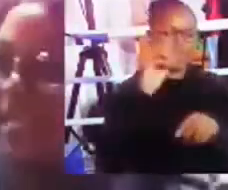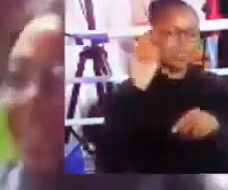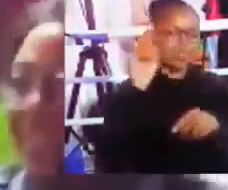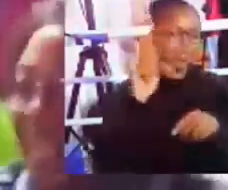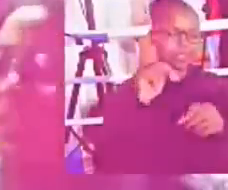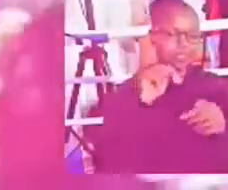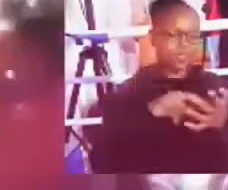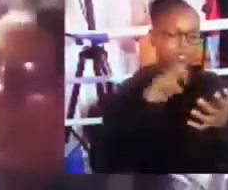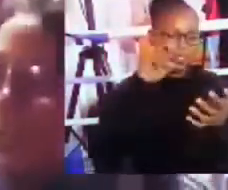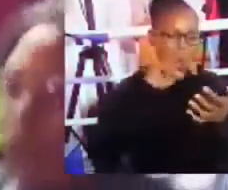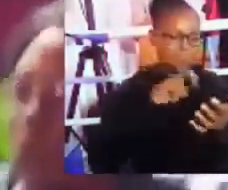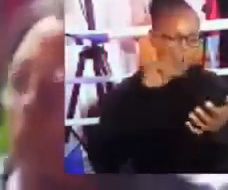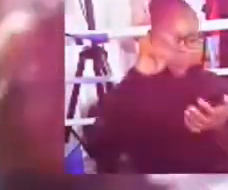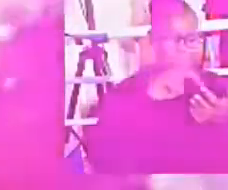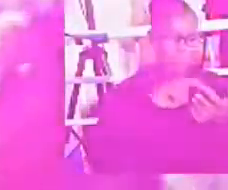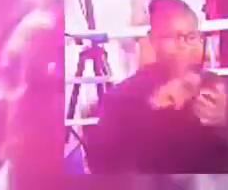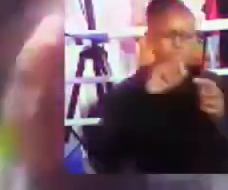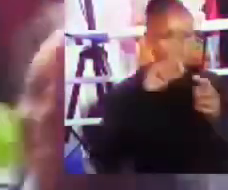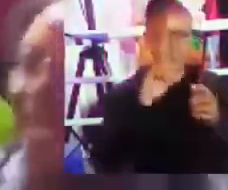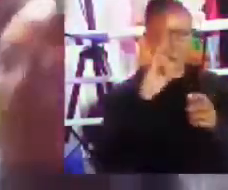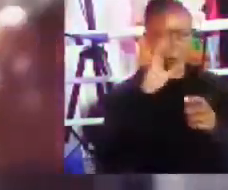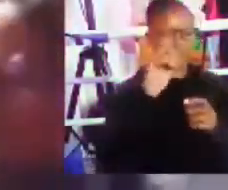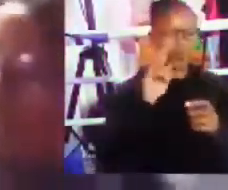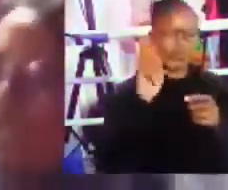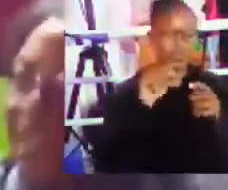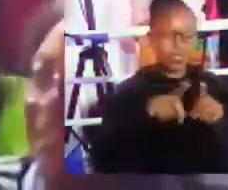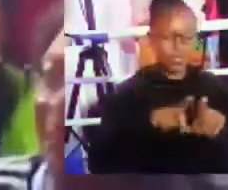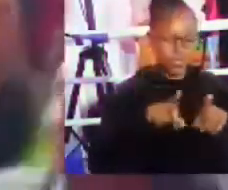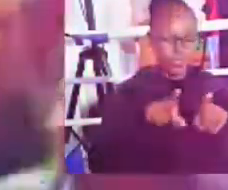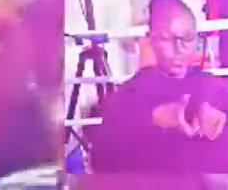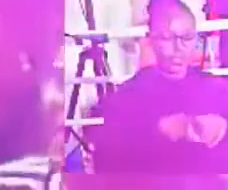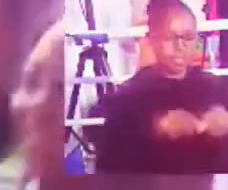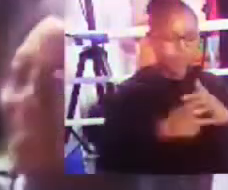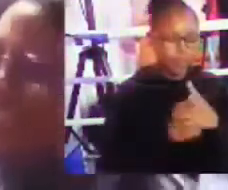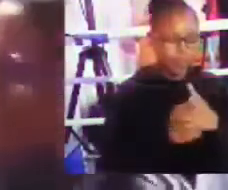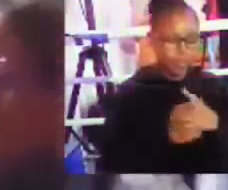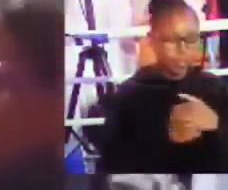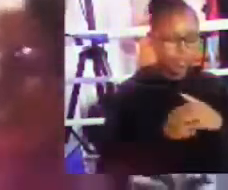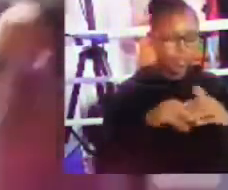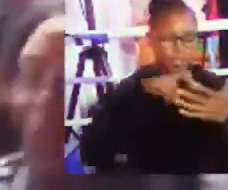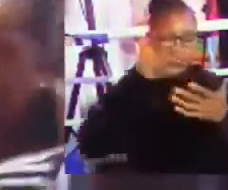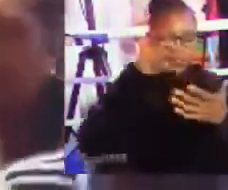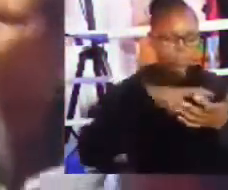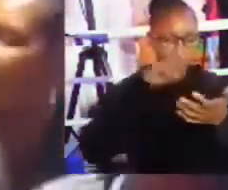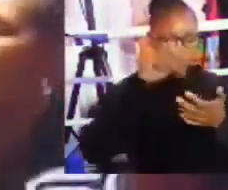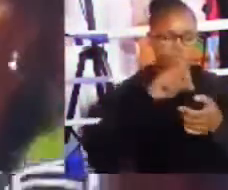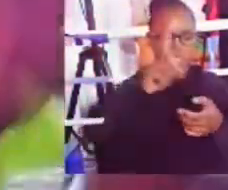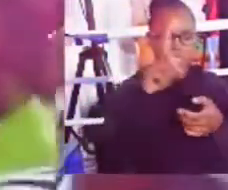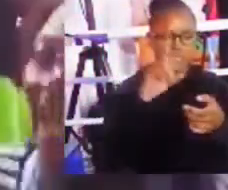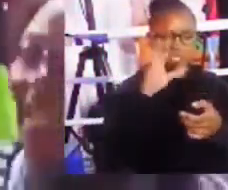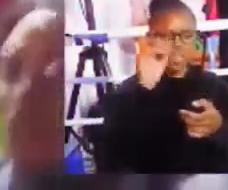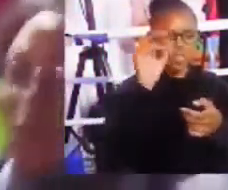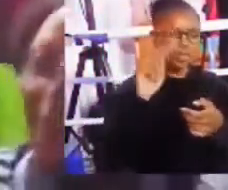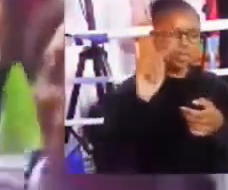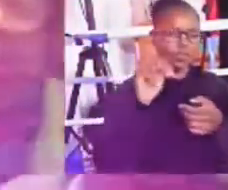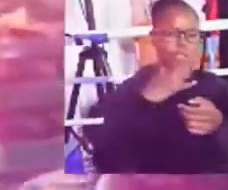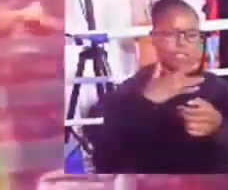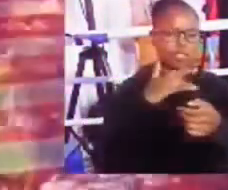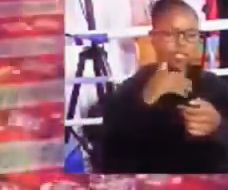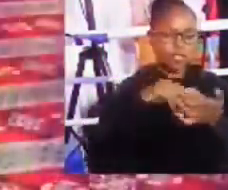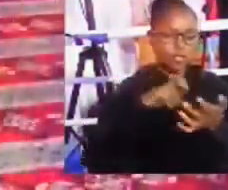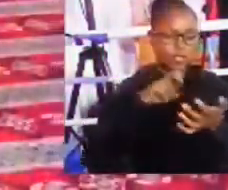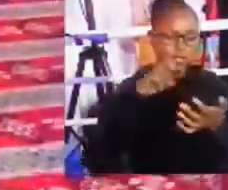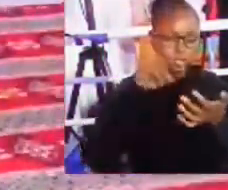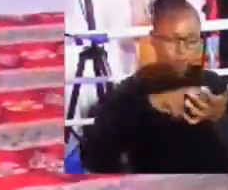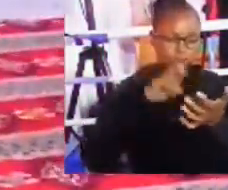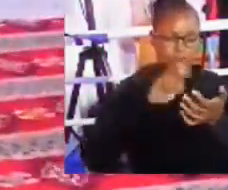Kaya tuvue pia kisayu. Turuke kisayu. Haya turuke kisayu ni turuke kisayu.